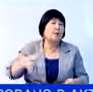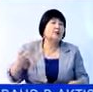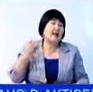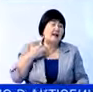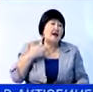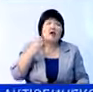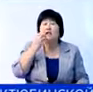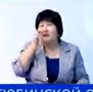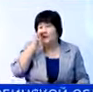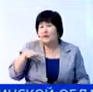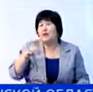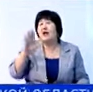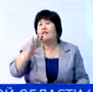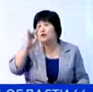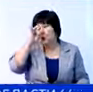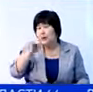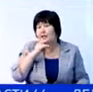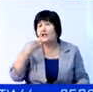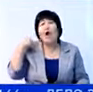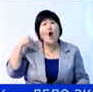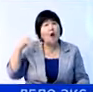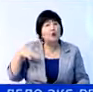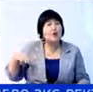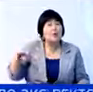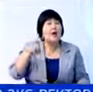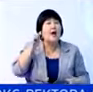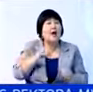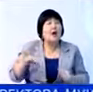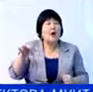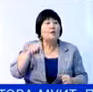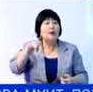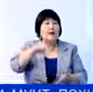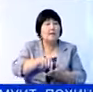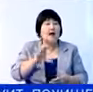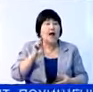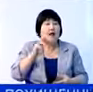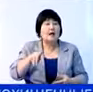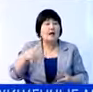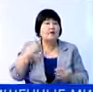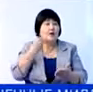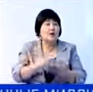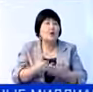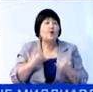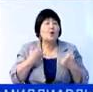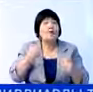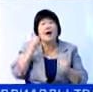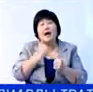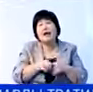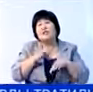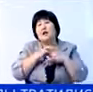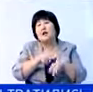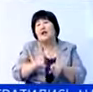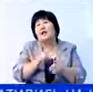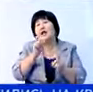Кызылординской, Южно-Казахстанской, Восточно-Казахстанской и Актюбинской. В каждой области, где он был акимом, его ценят и уважают. Каждая провожала его